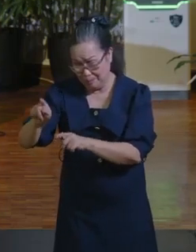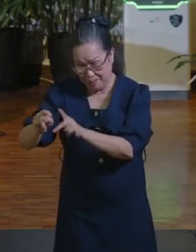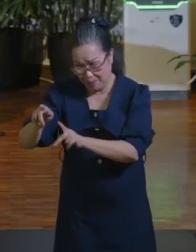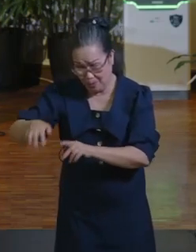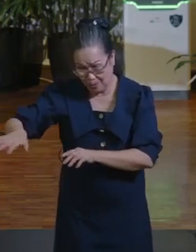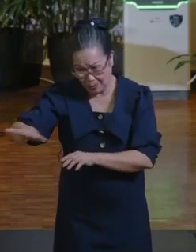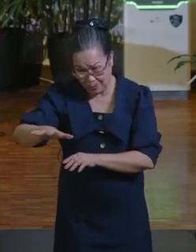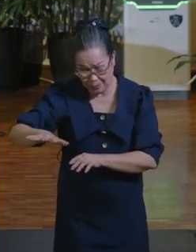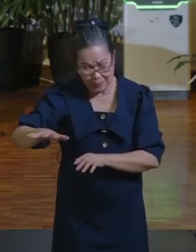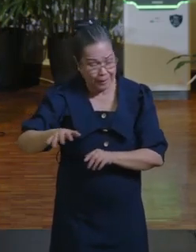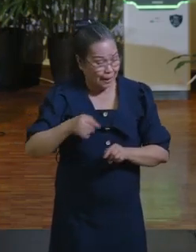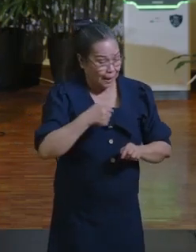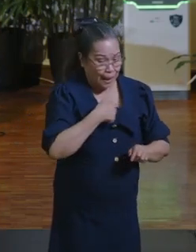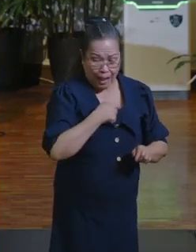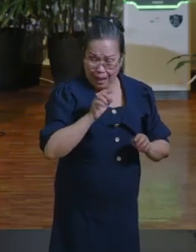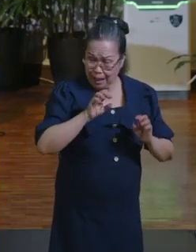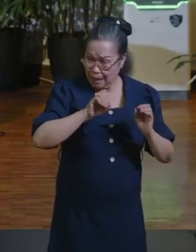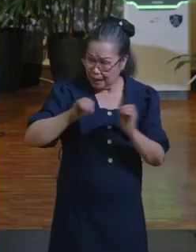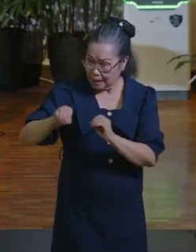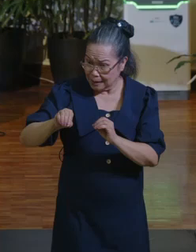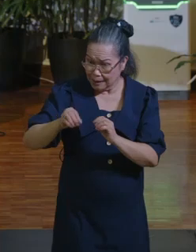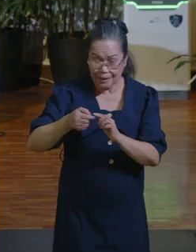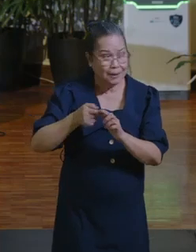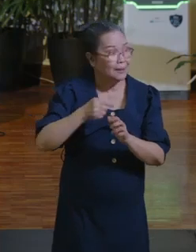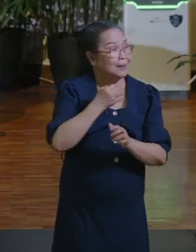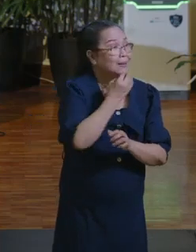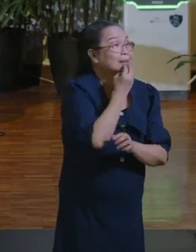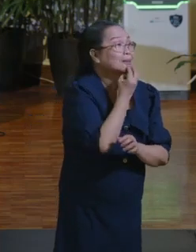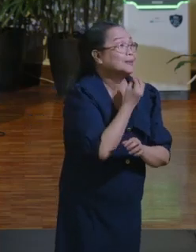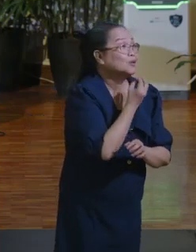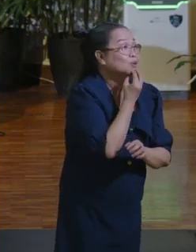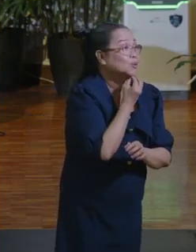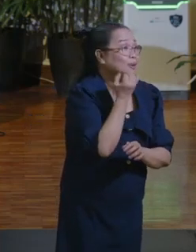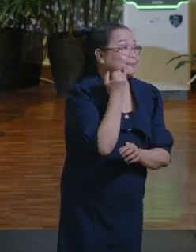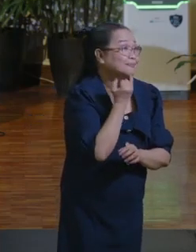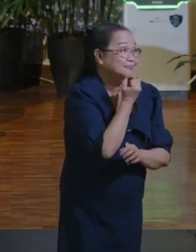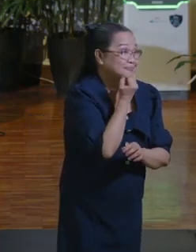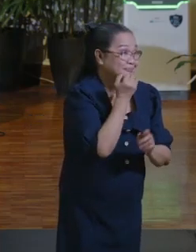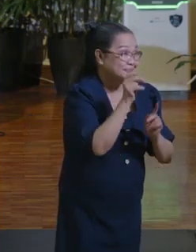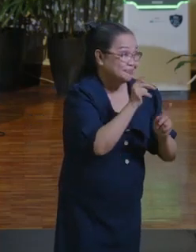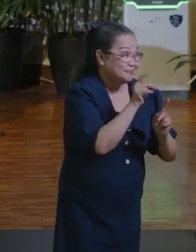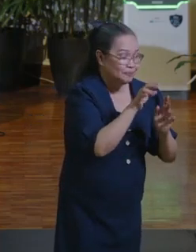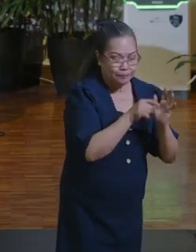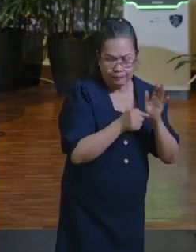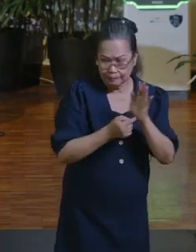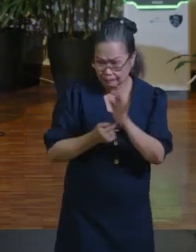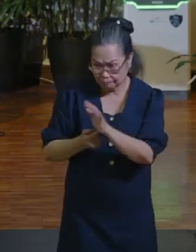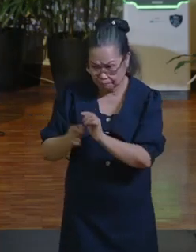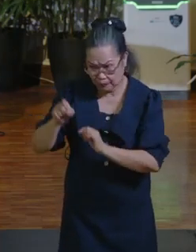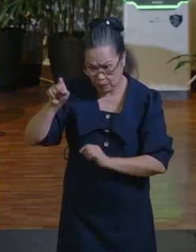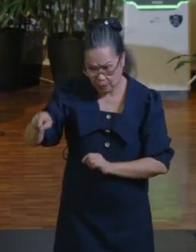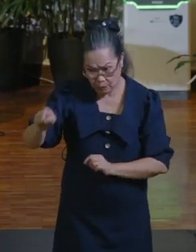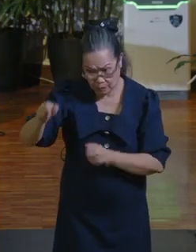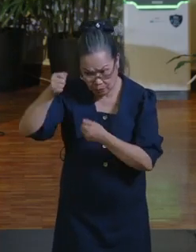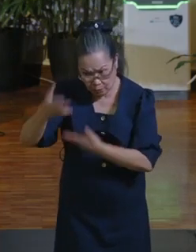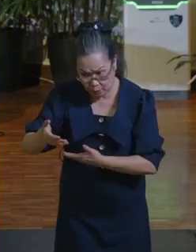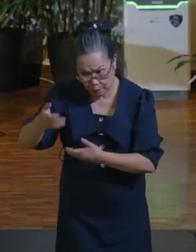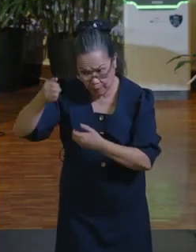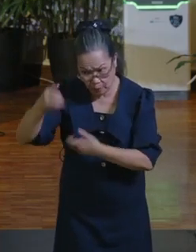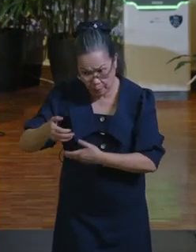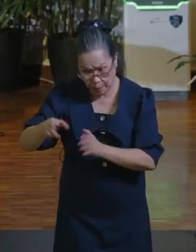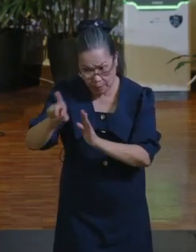yung kasinungalingan na tinuturo ng mga Judaizer. Ang sabi ng mga yon, oo nga, dapat tayong manampalataya